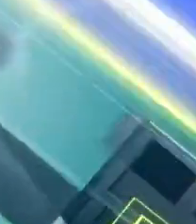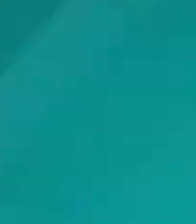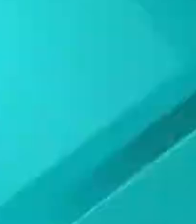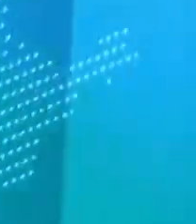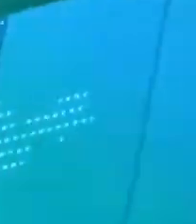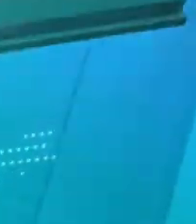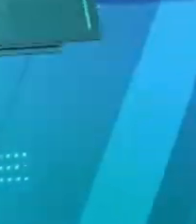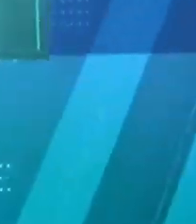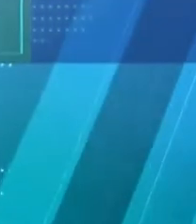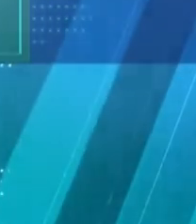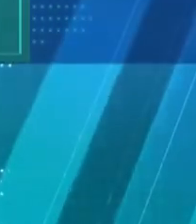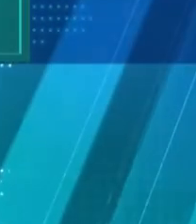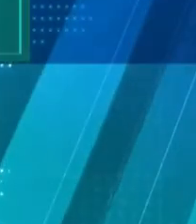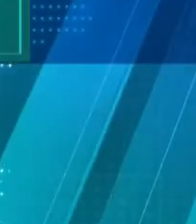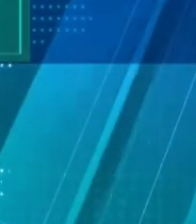Музика